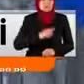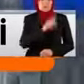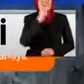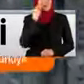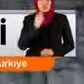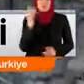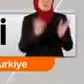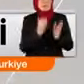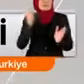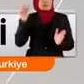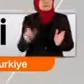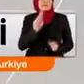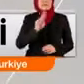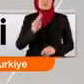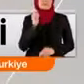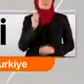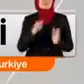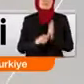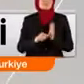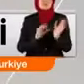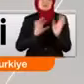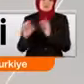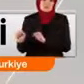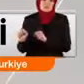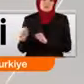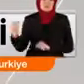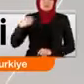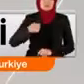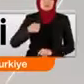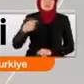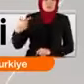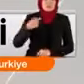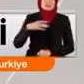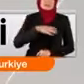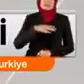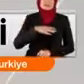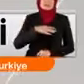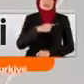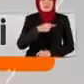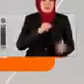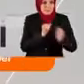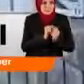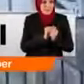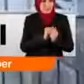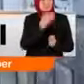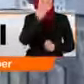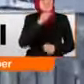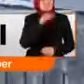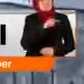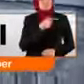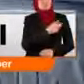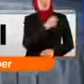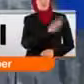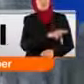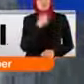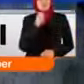22 temmuzda tutuklandı beni öldürmek istiyor Çünkü Ölmemi istiyor ya benimle olacaksın ya da öleceksin diyor 6 yıla